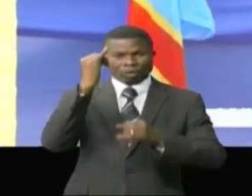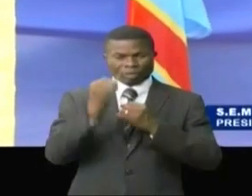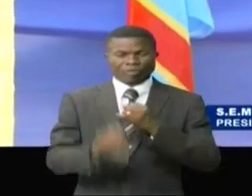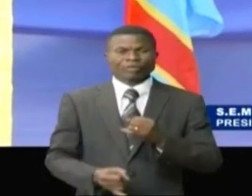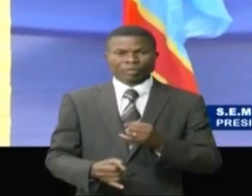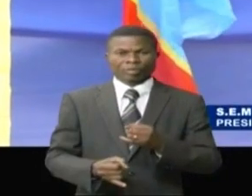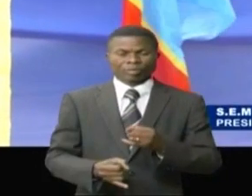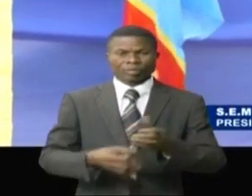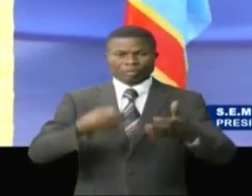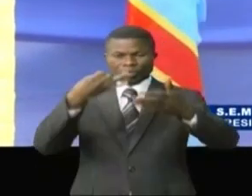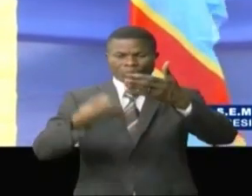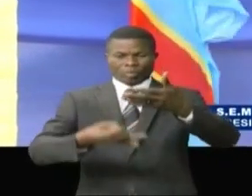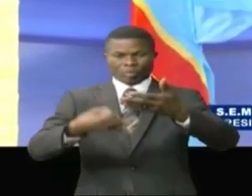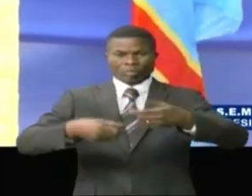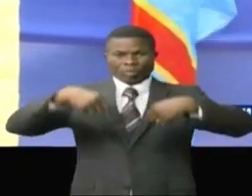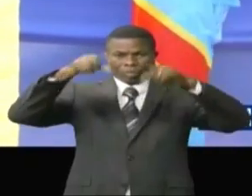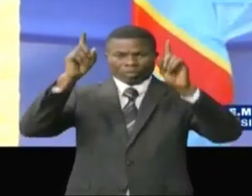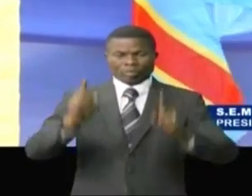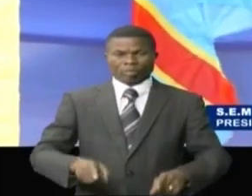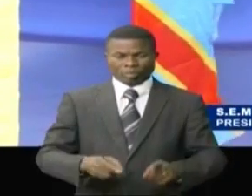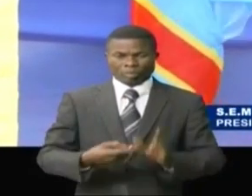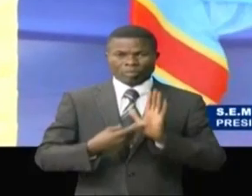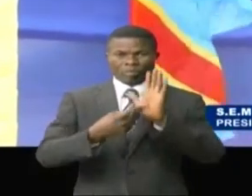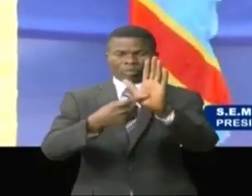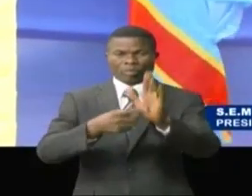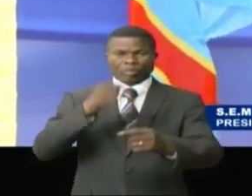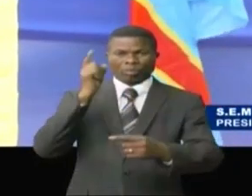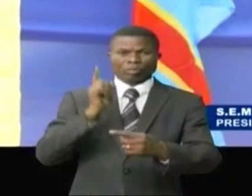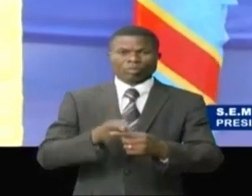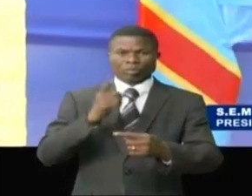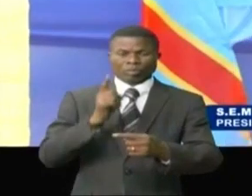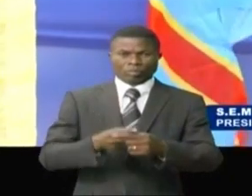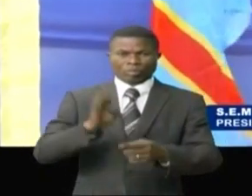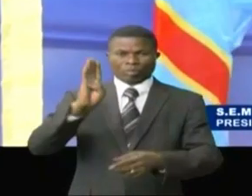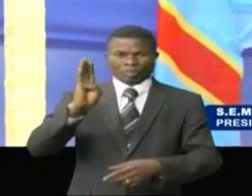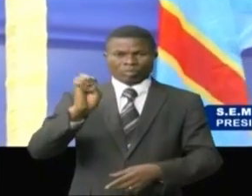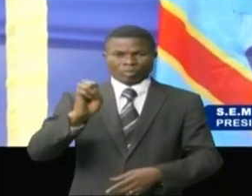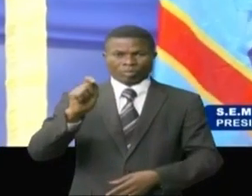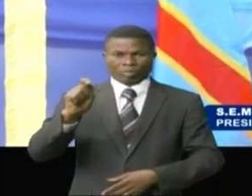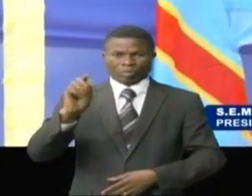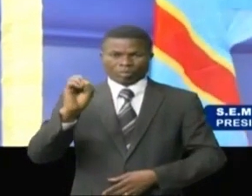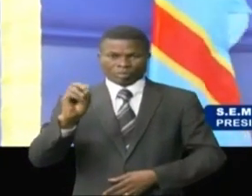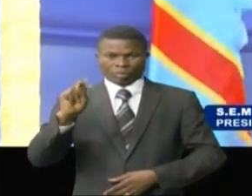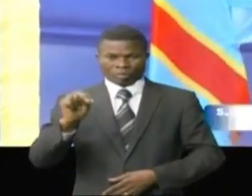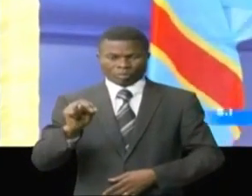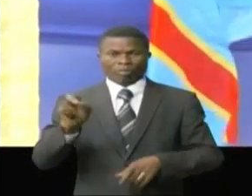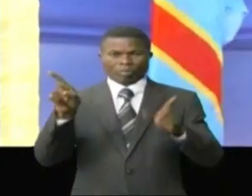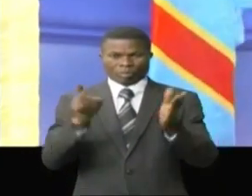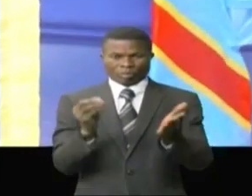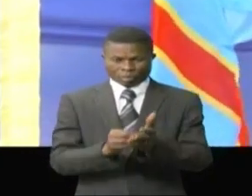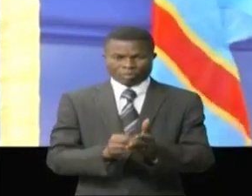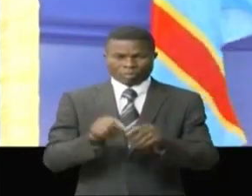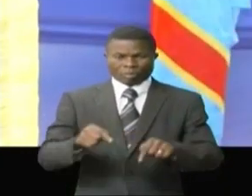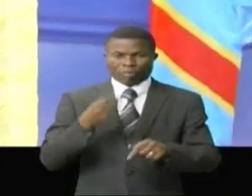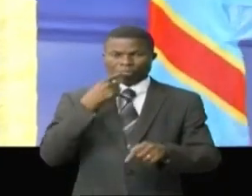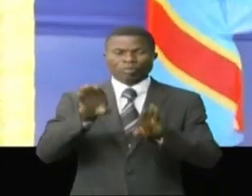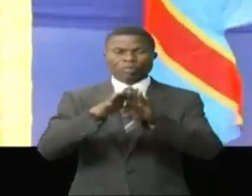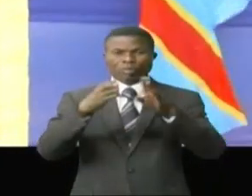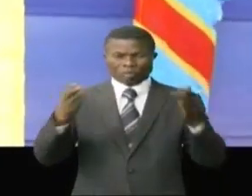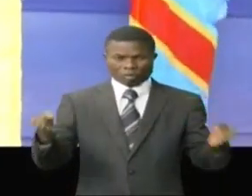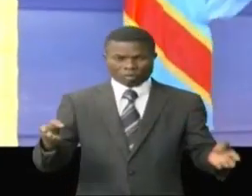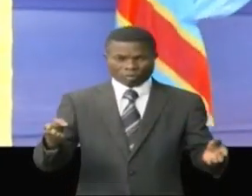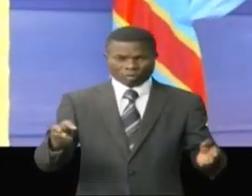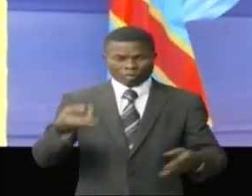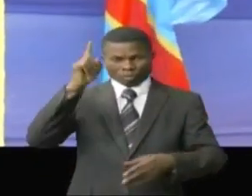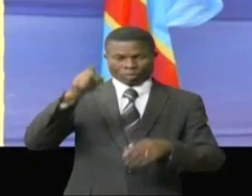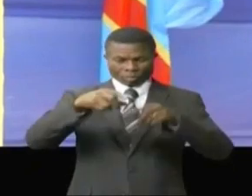déclare close la 7e édition de l'Expo Béton Et par la même occasion, je déclare ouvert le